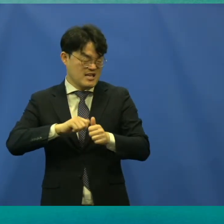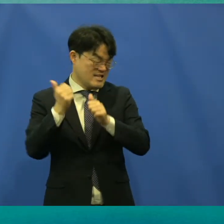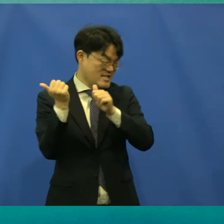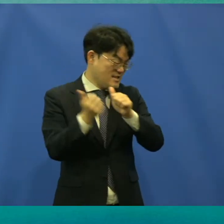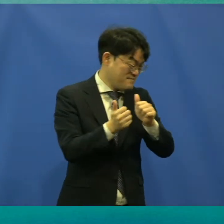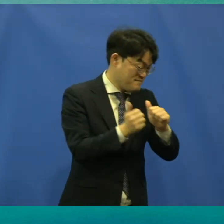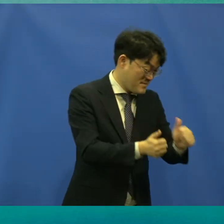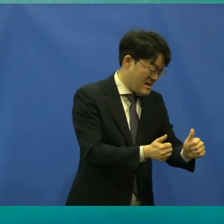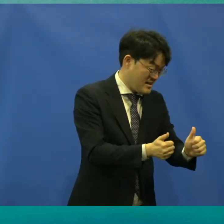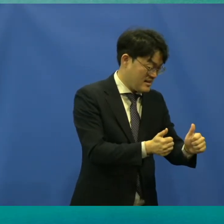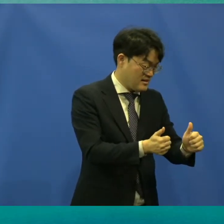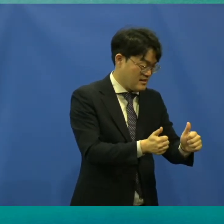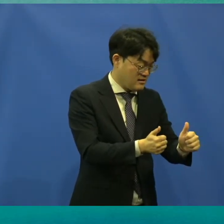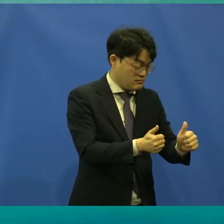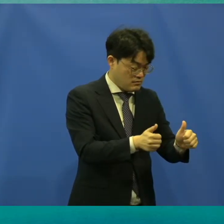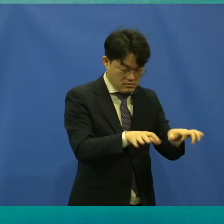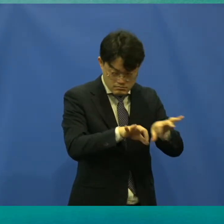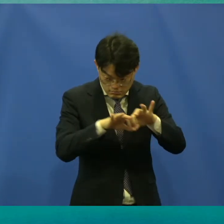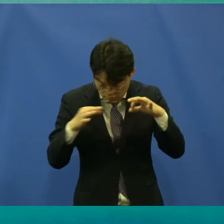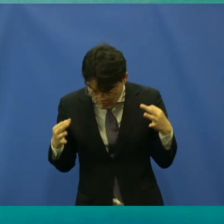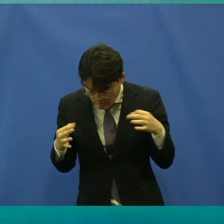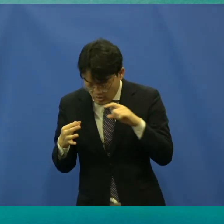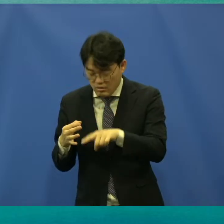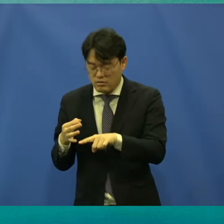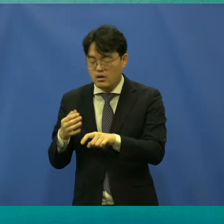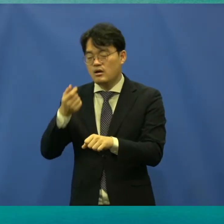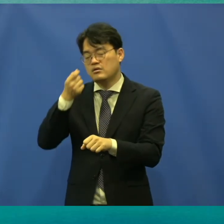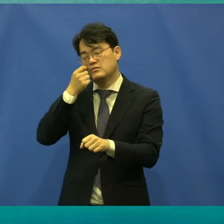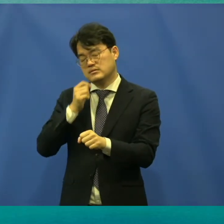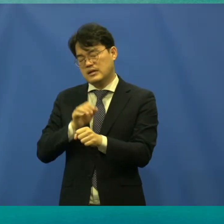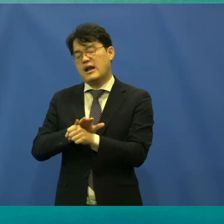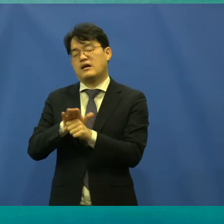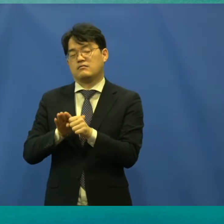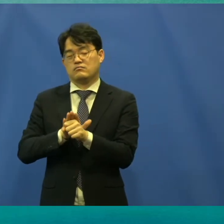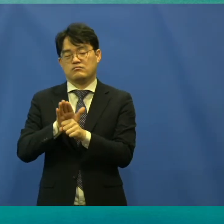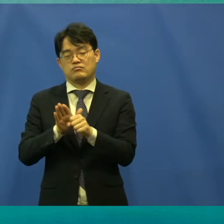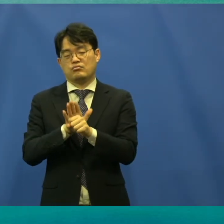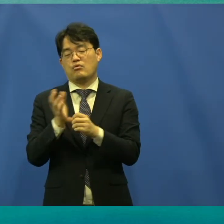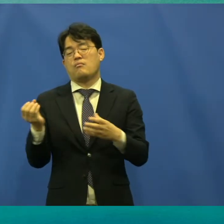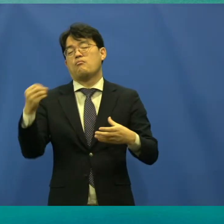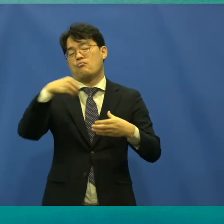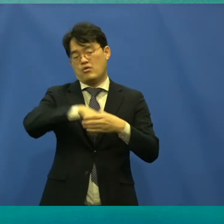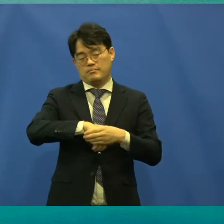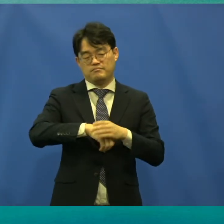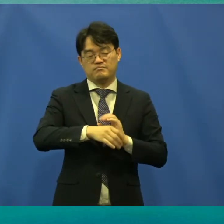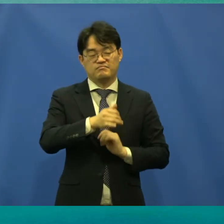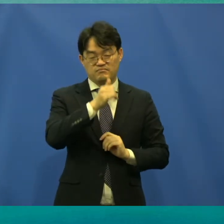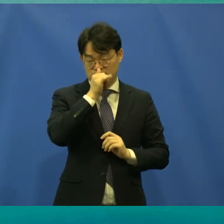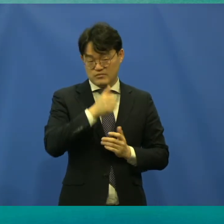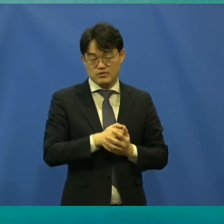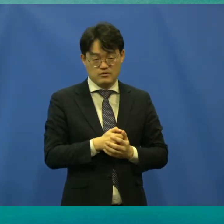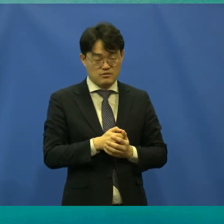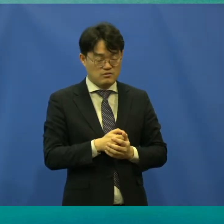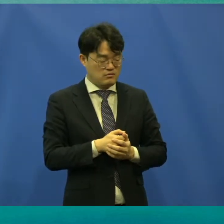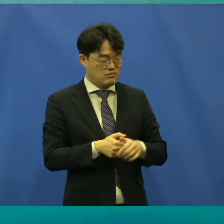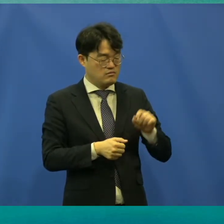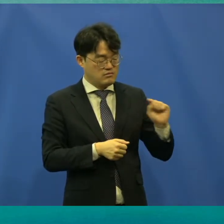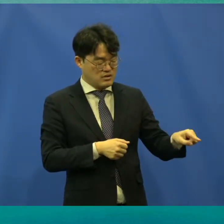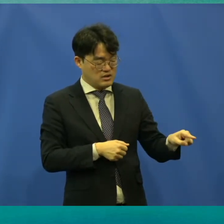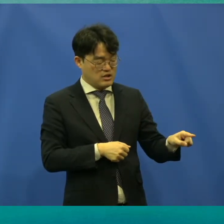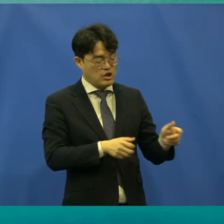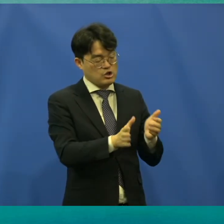이것은 요나의 불순종에 대한 처벌이기보다는 그를 이끌어내시려는 하나님의 사랑이라는 것.